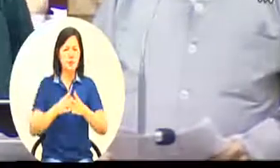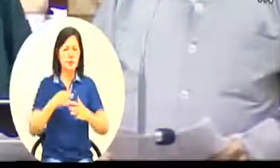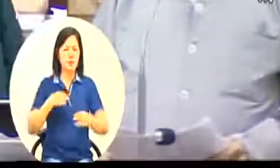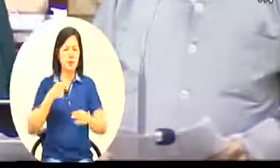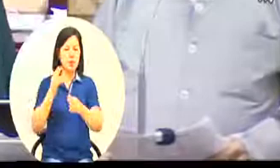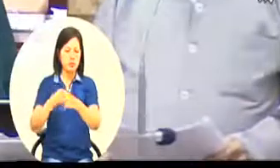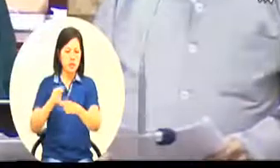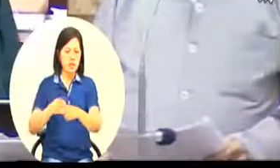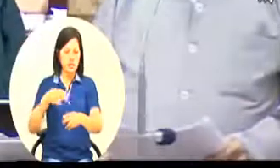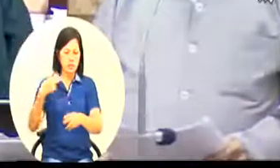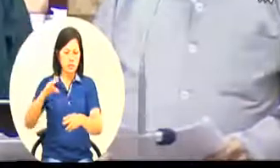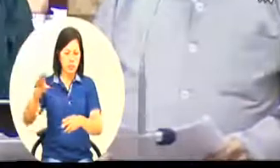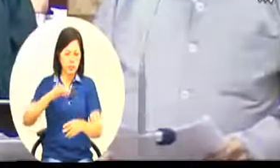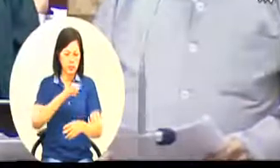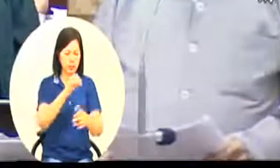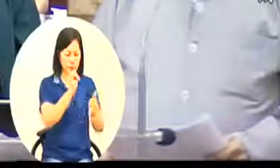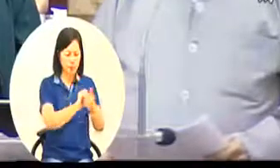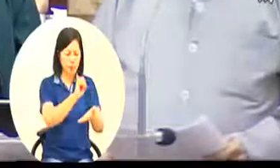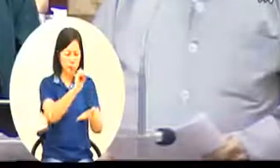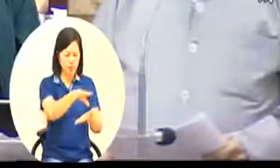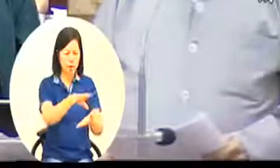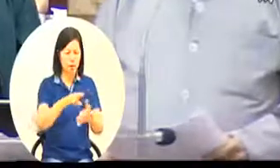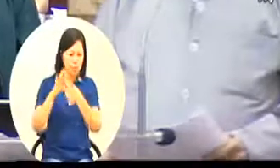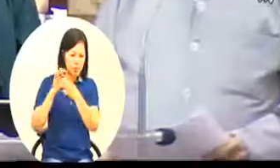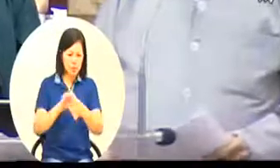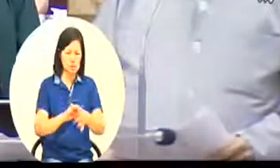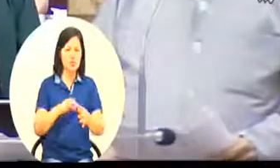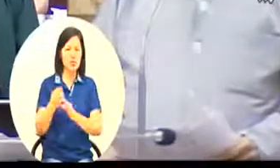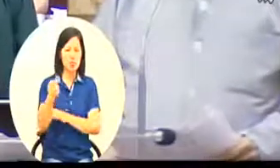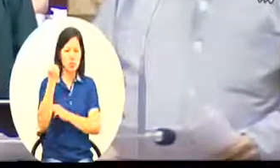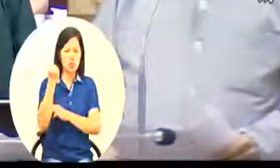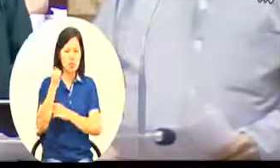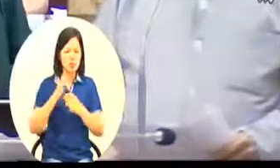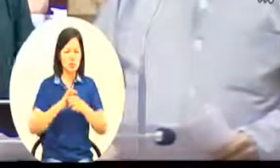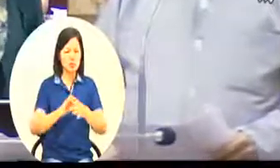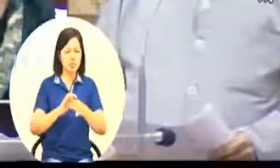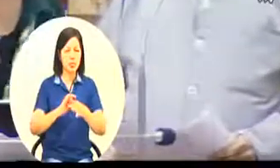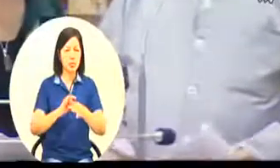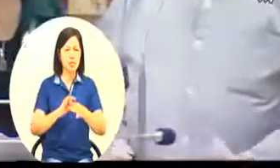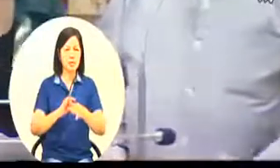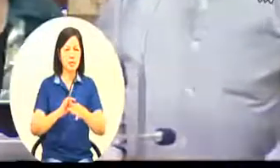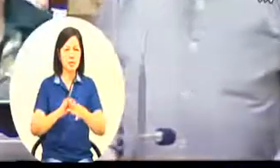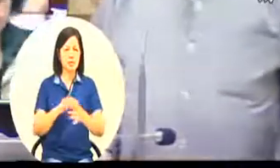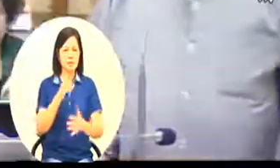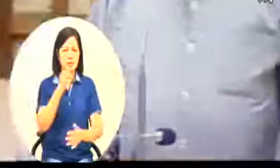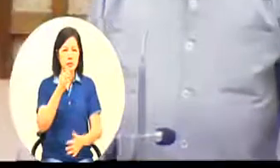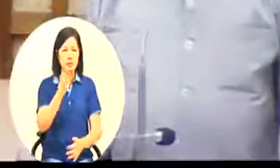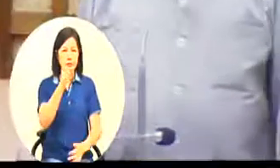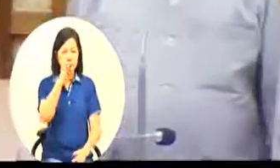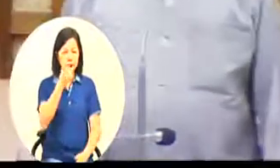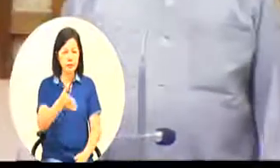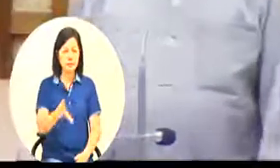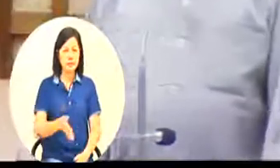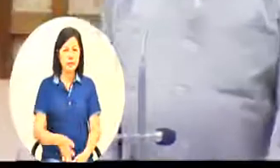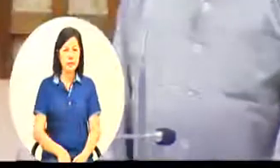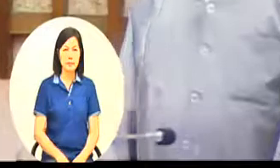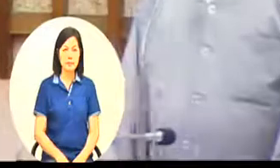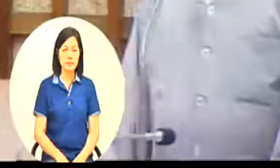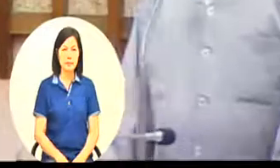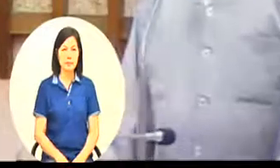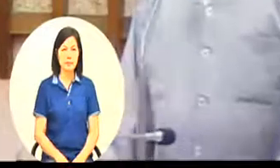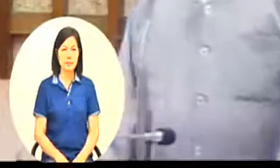员做一款的报告，我继续支持关心，好无？ 啊，